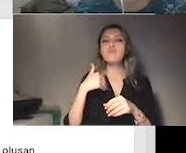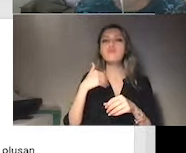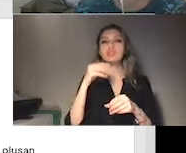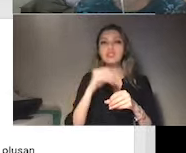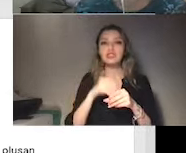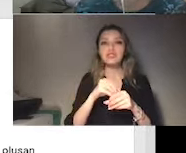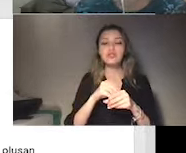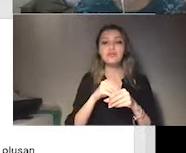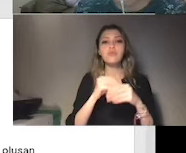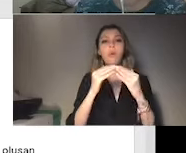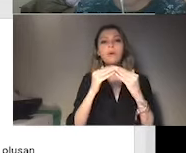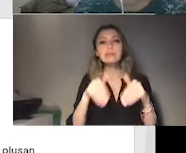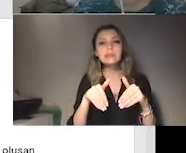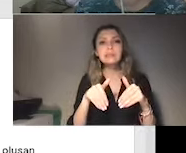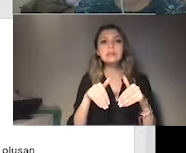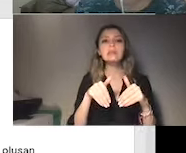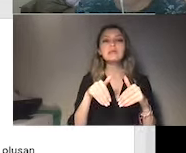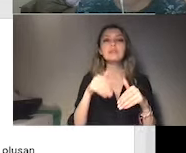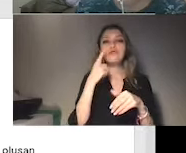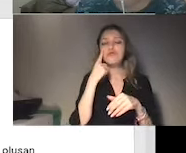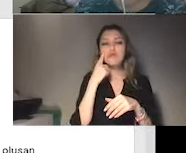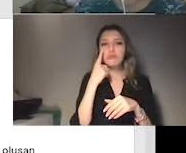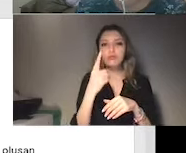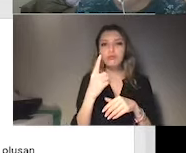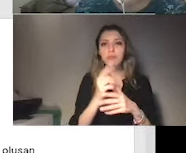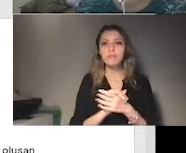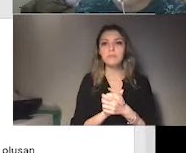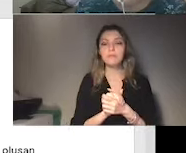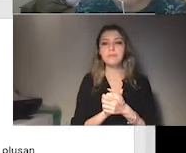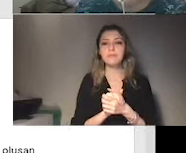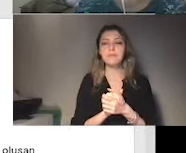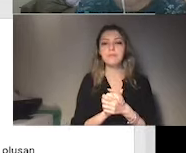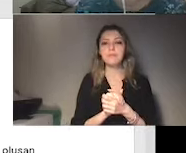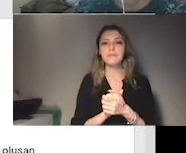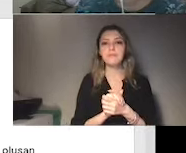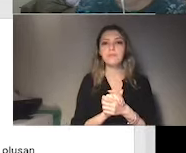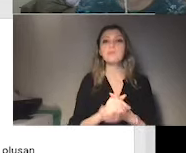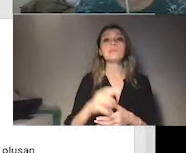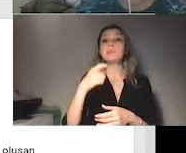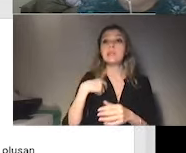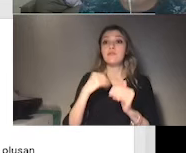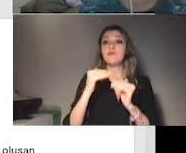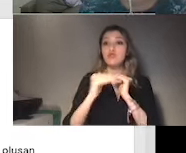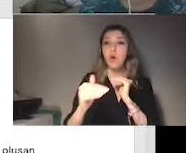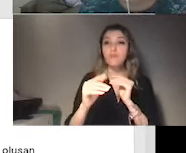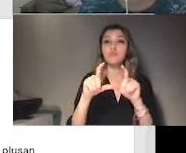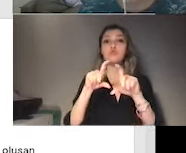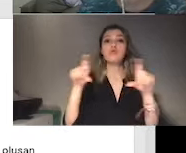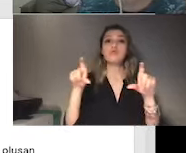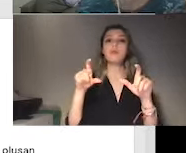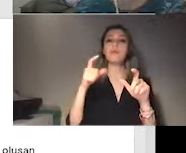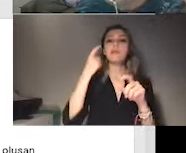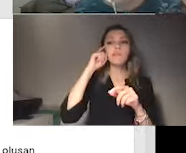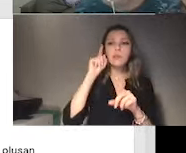biçimde aslında sivil toplum örgütlerine danışma ya da yazdığı taslak